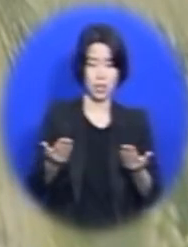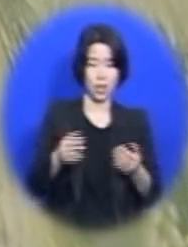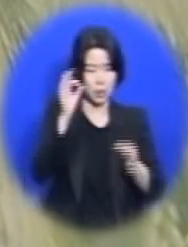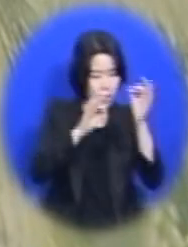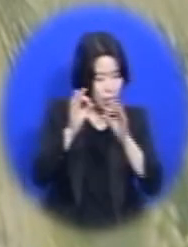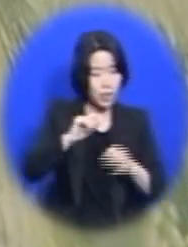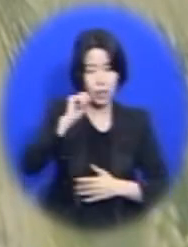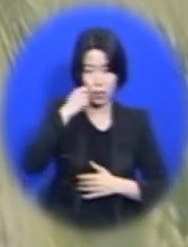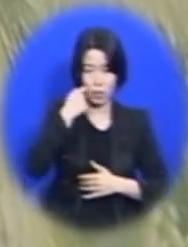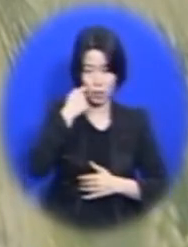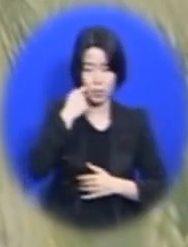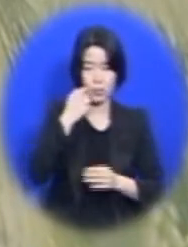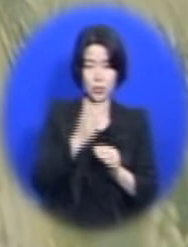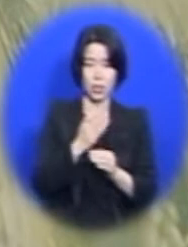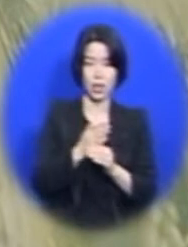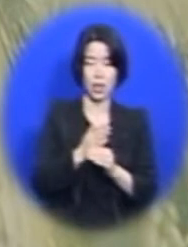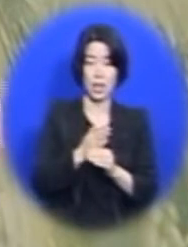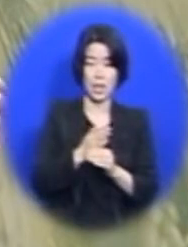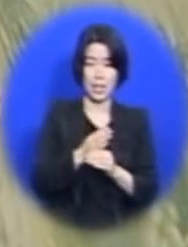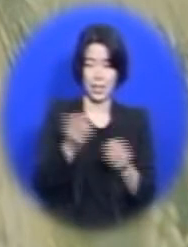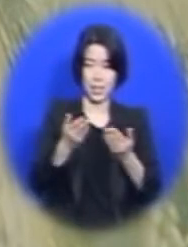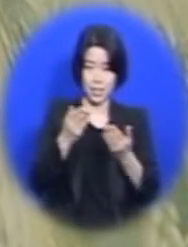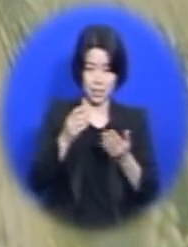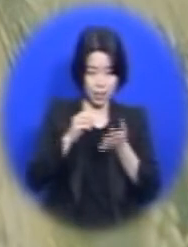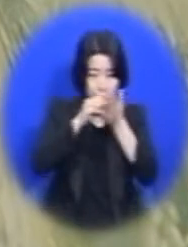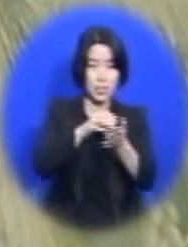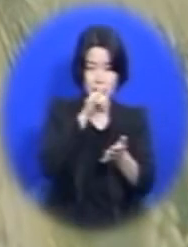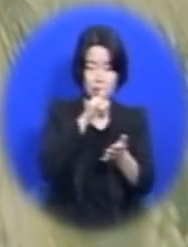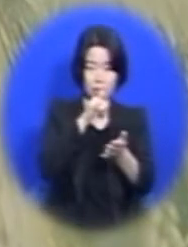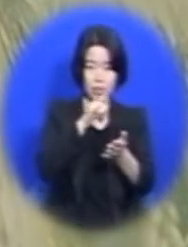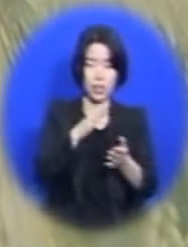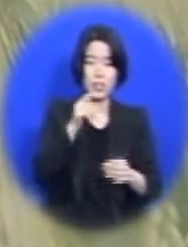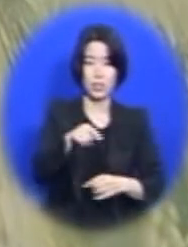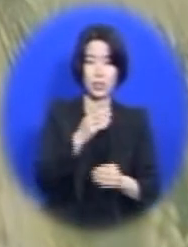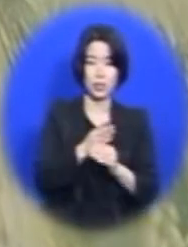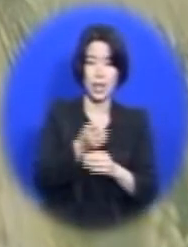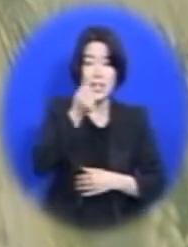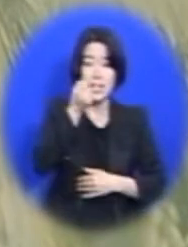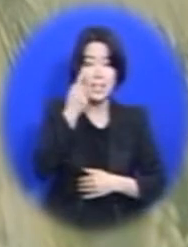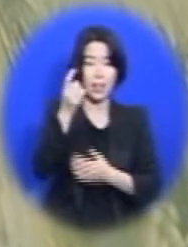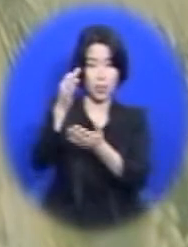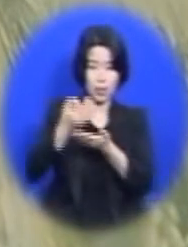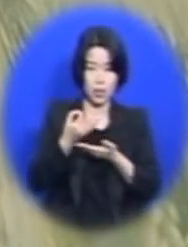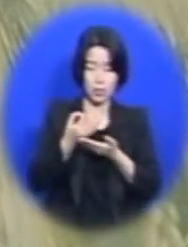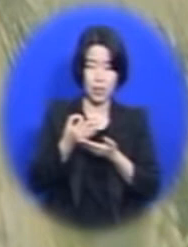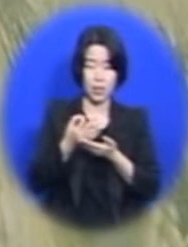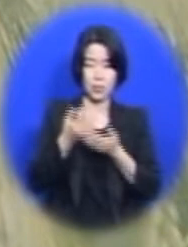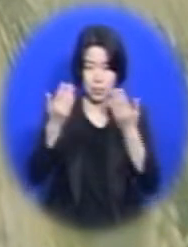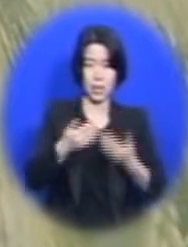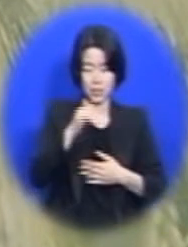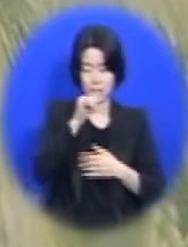못해서 어렵다가 제 직장을 구했습니다. 그리고 첫 월급을 받았거나 첫 주급을